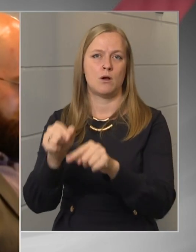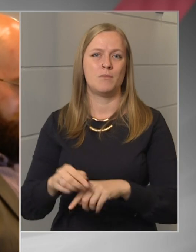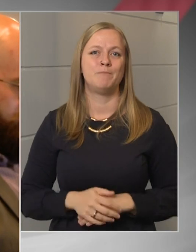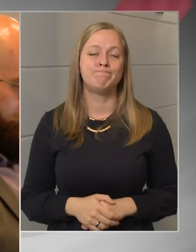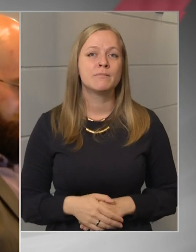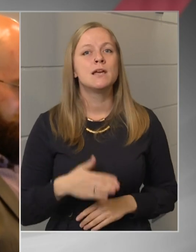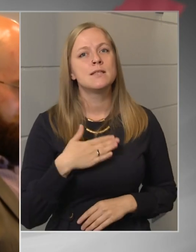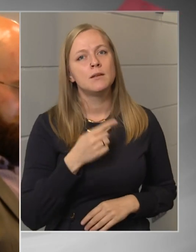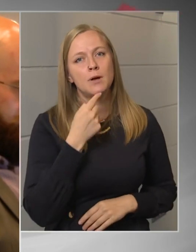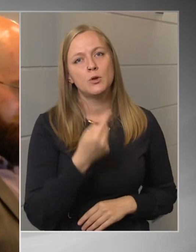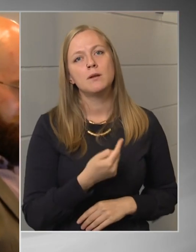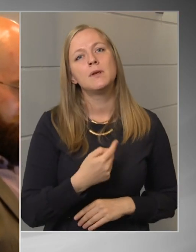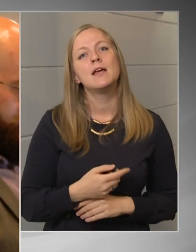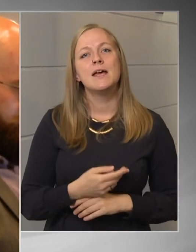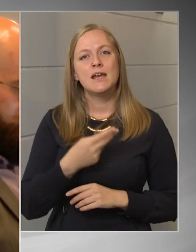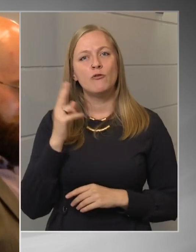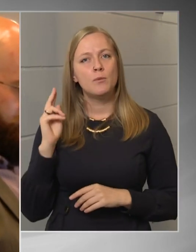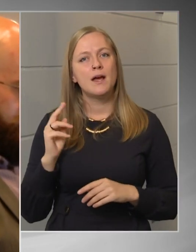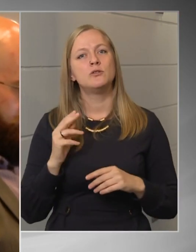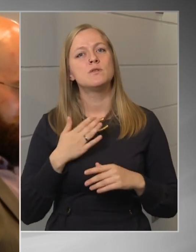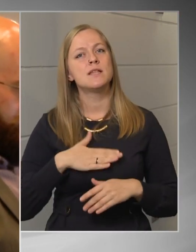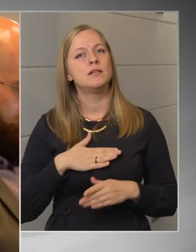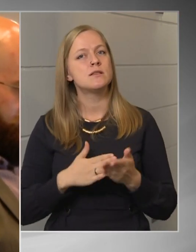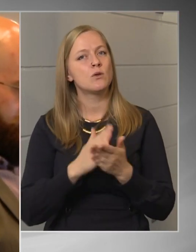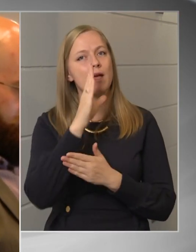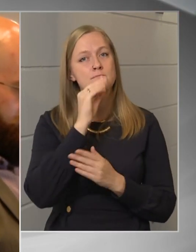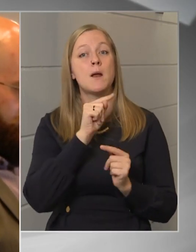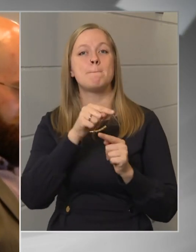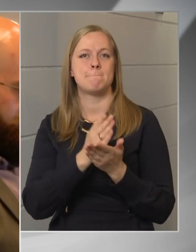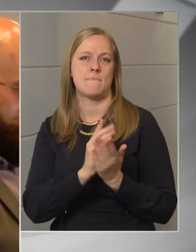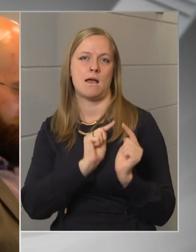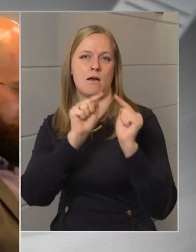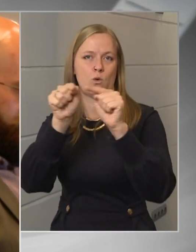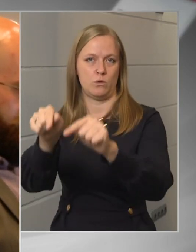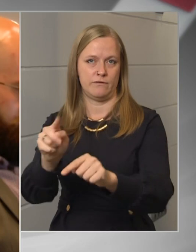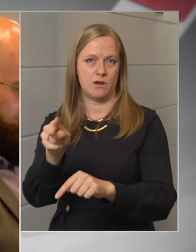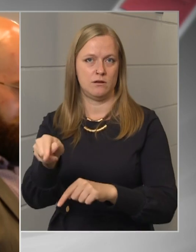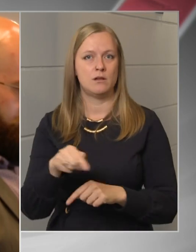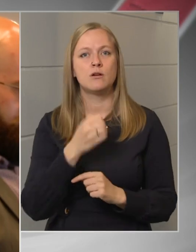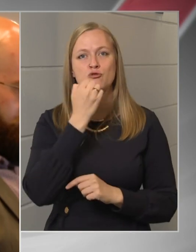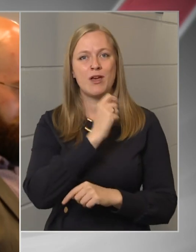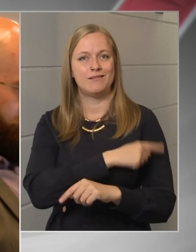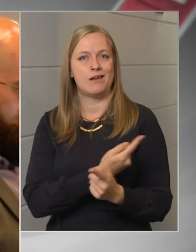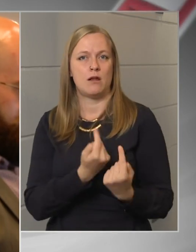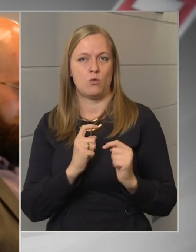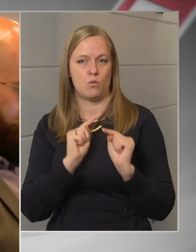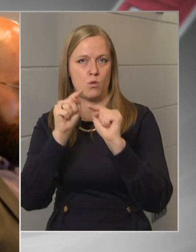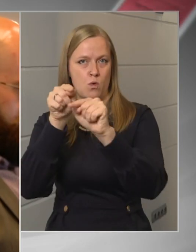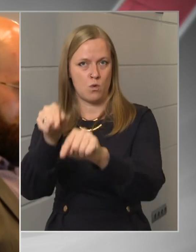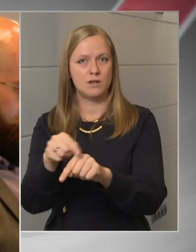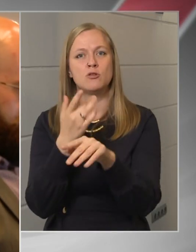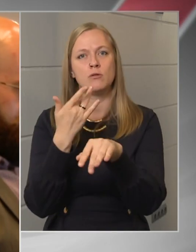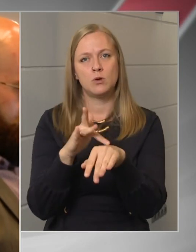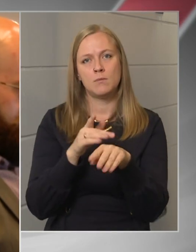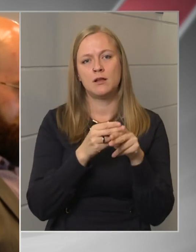elmondani, hogy a református szeretett szolgálatnak az emberei már ott vannak saját erejükből, és